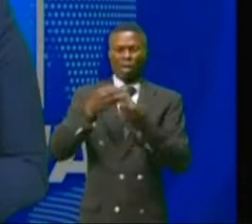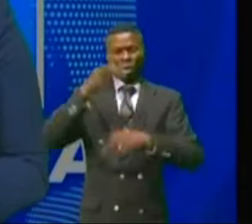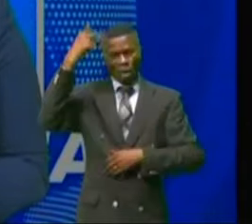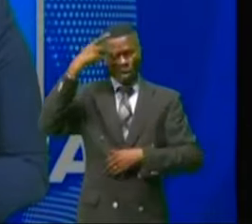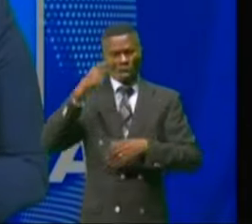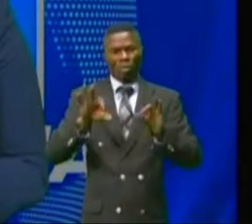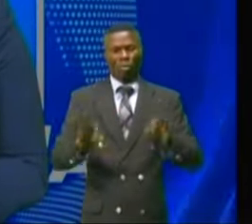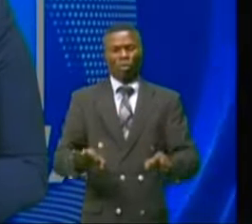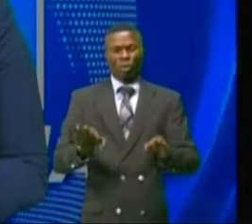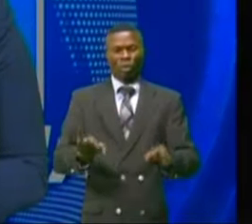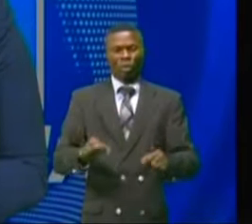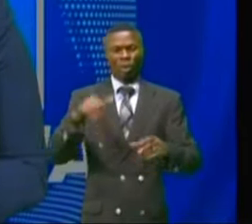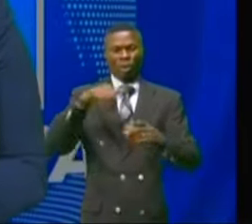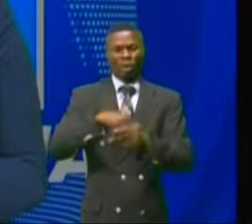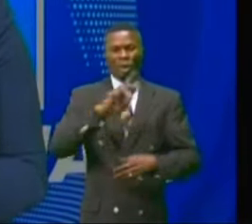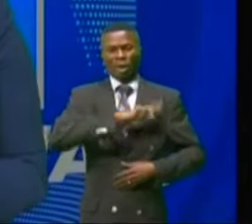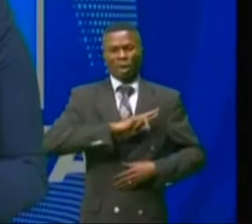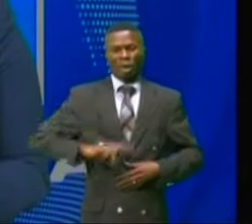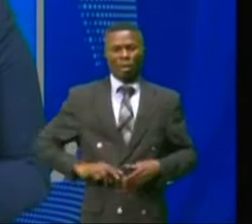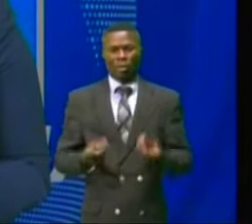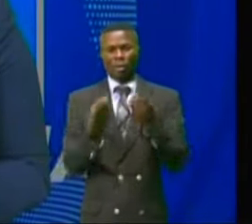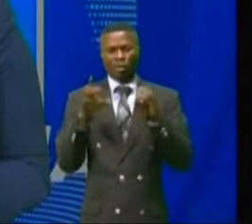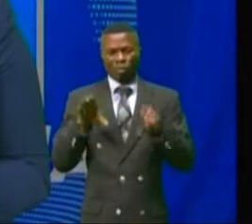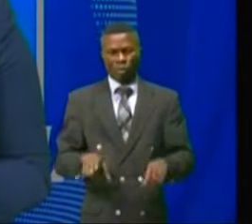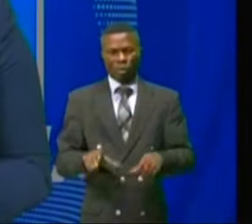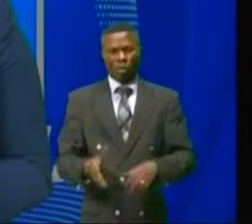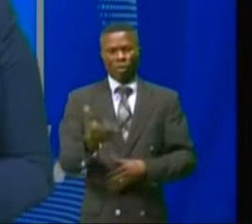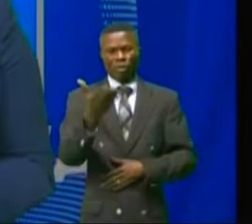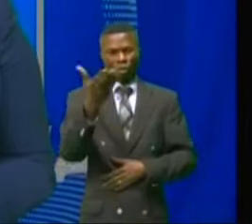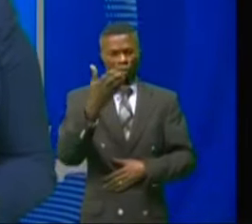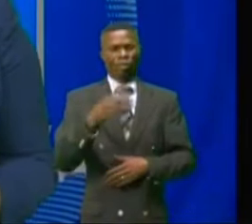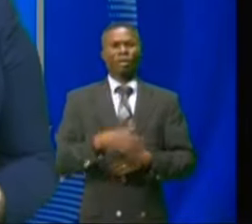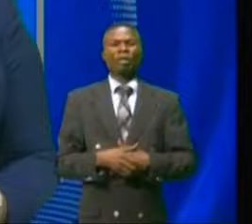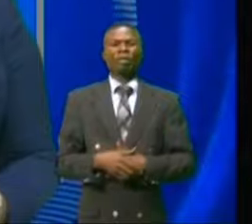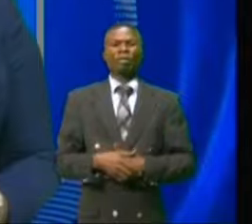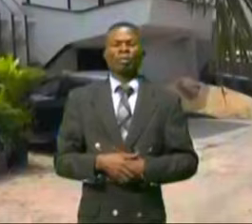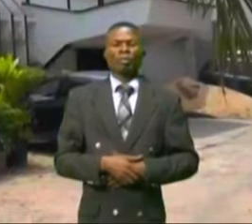politique foncière en RDC. Cédric Kenina.